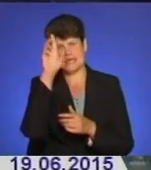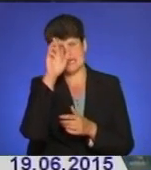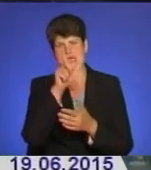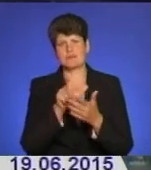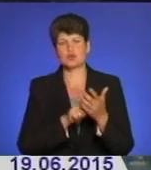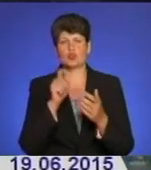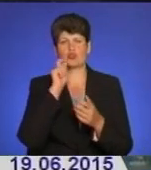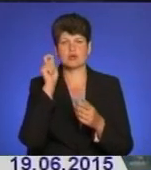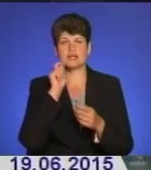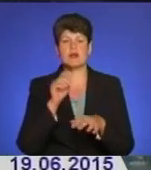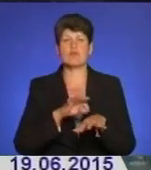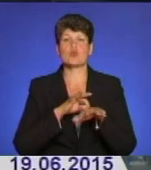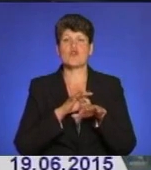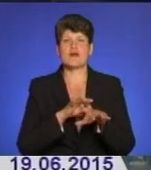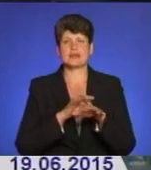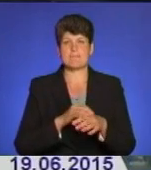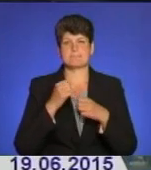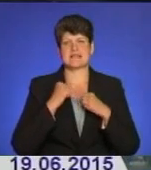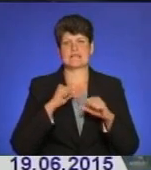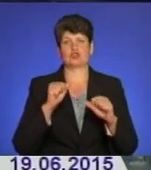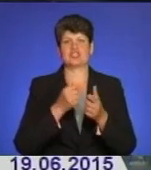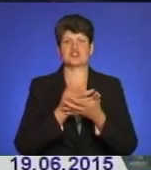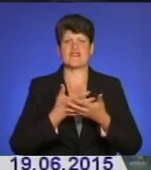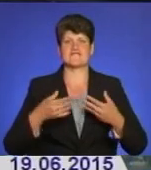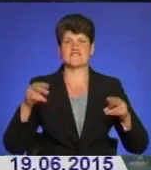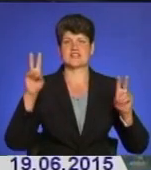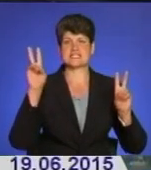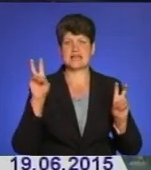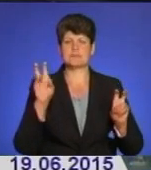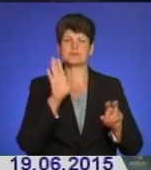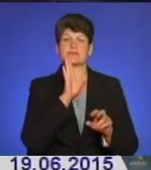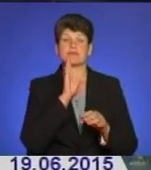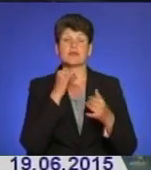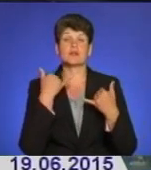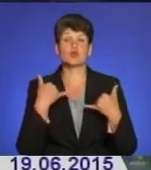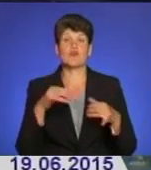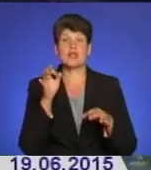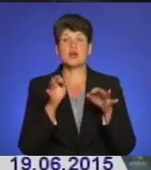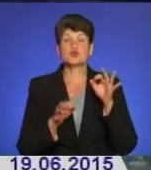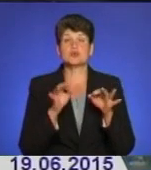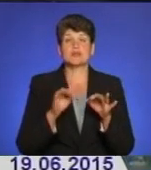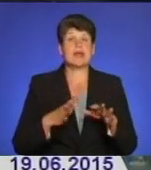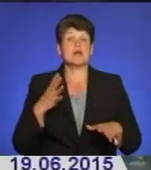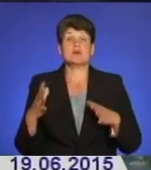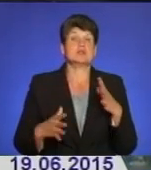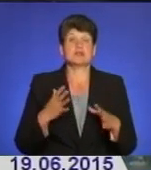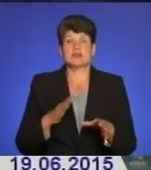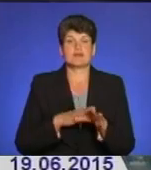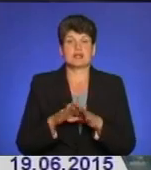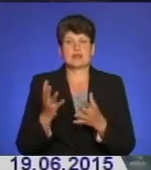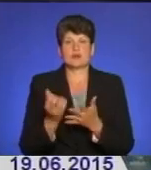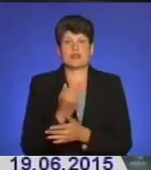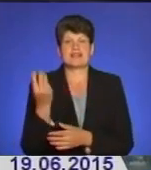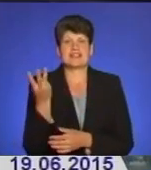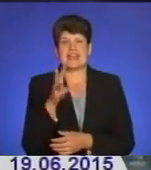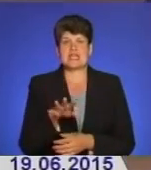в рамках національного проєкту «Патріотична весна». Галина вразила журі емоційним виконанням і здобула третє місце.